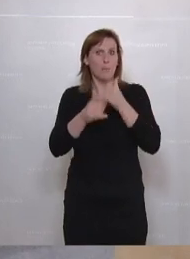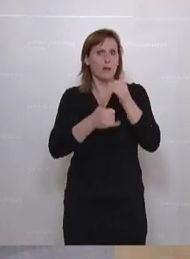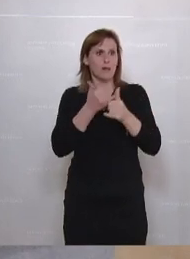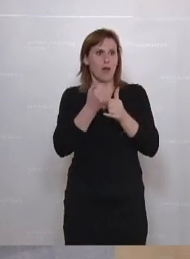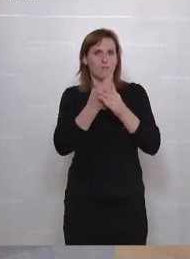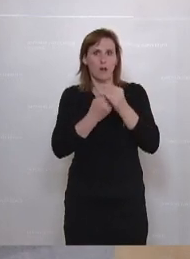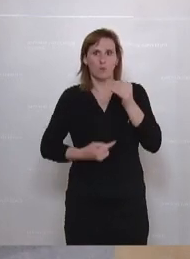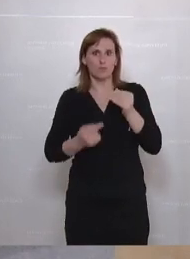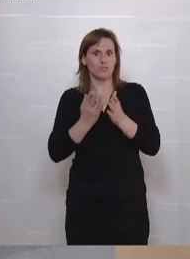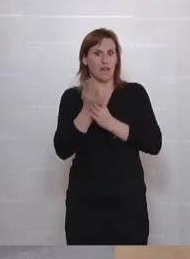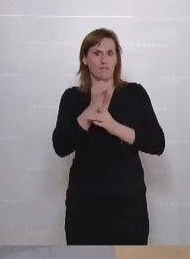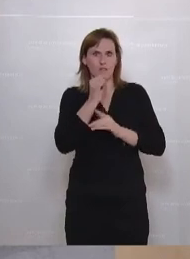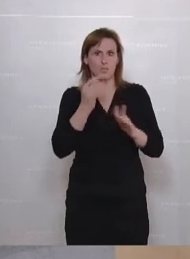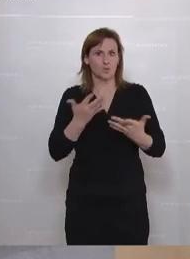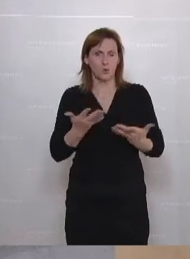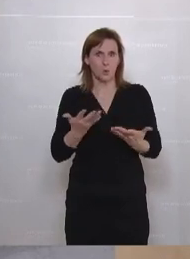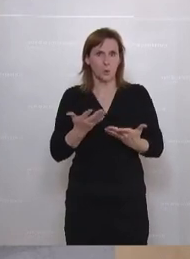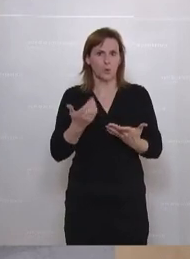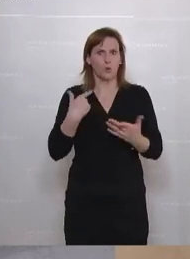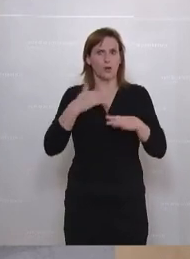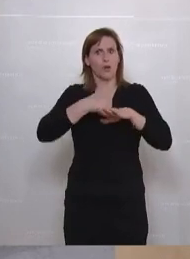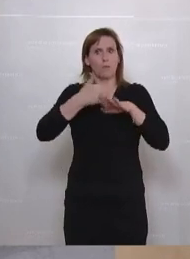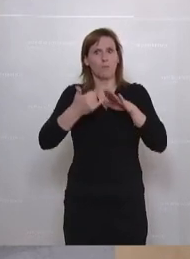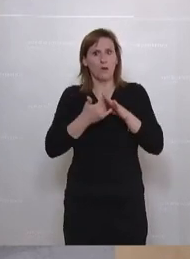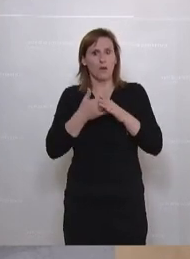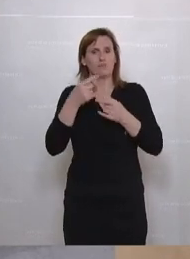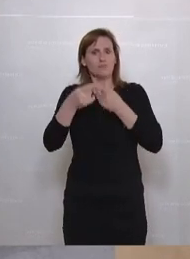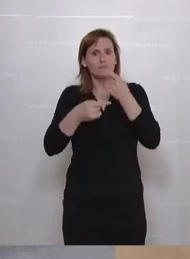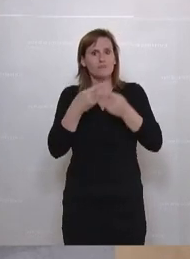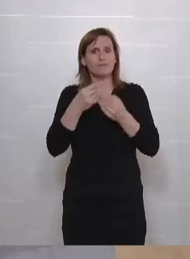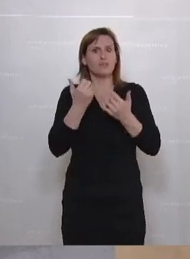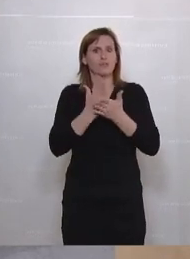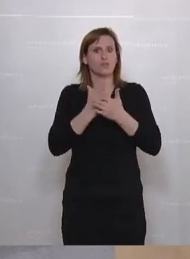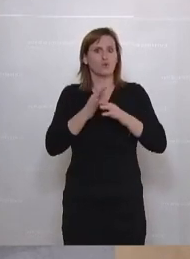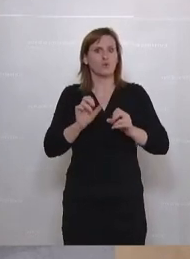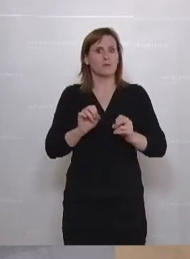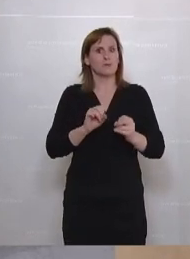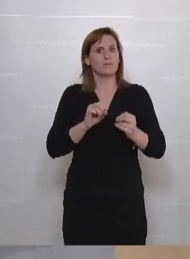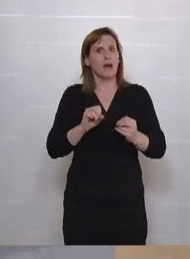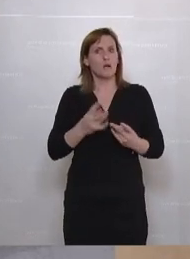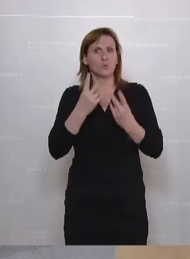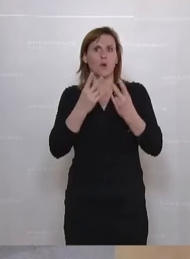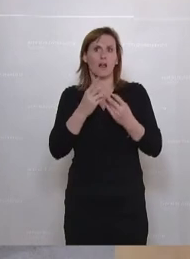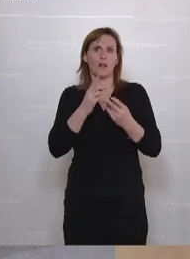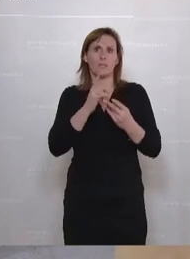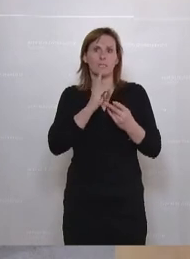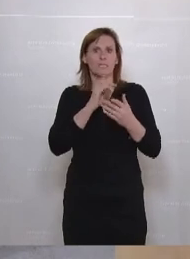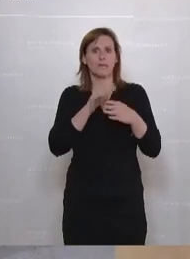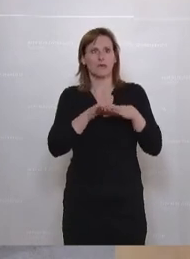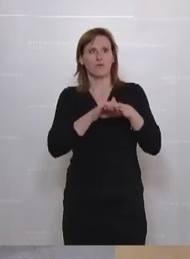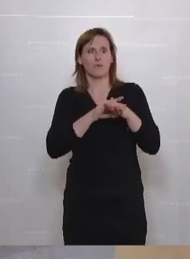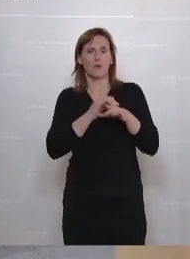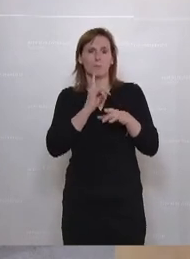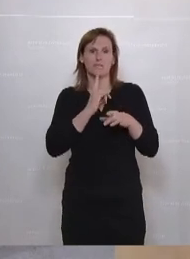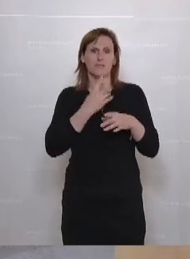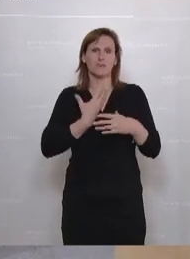der Reformen begeben. Es laufen da Projekte und es besteht aktuell schon der Eindruck, dass da eine gewisse